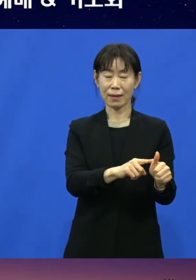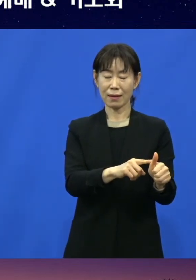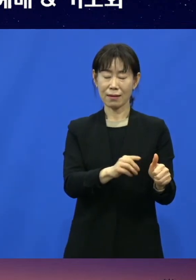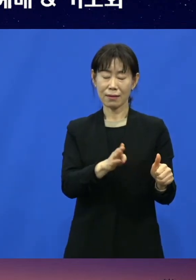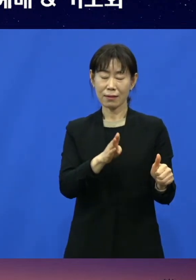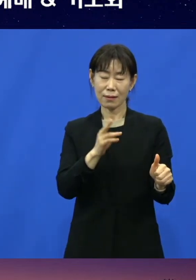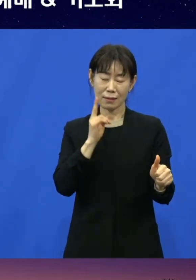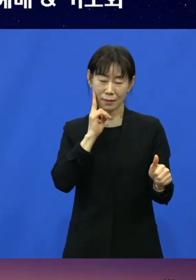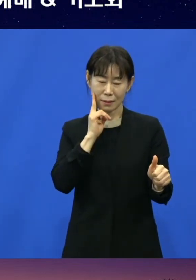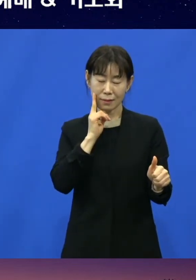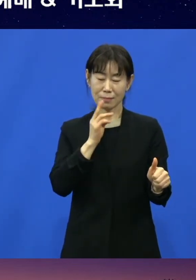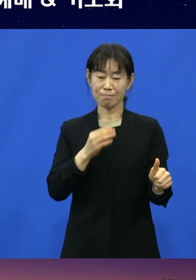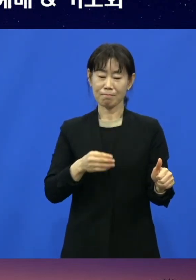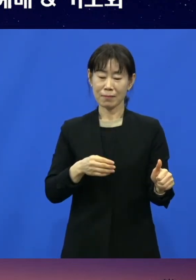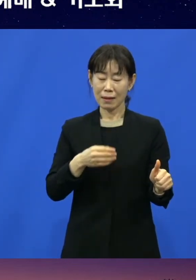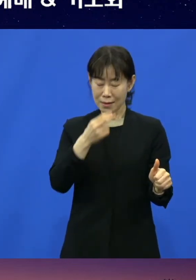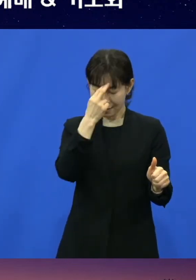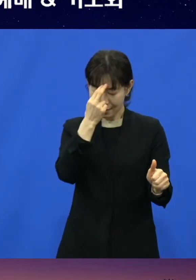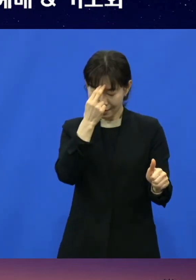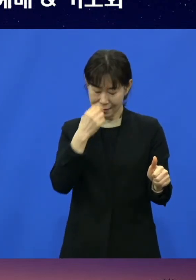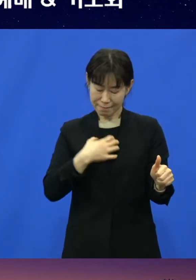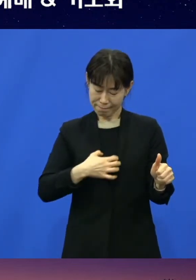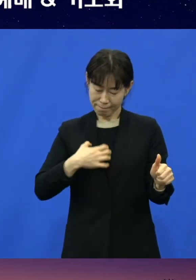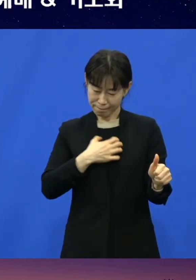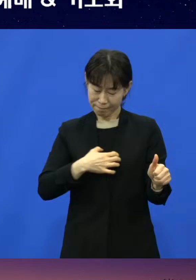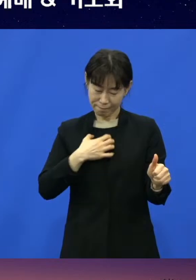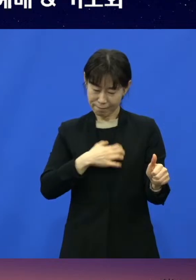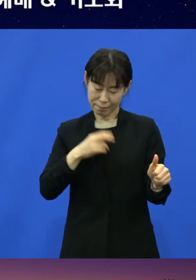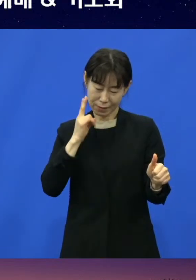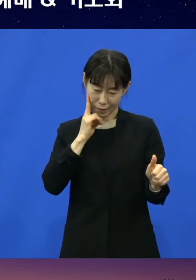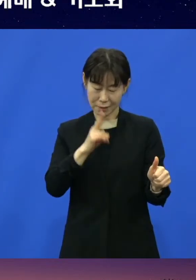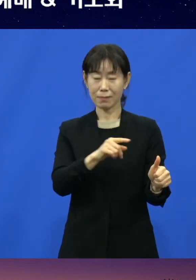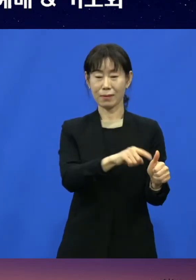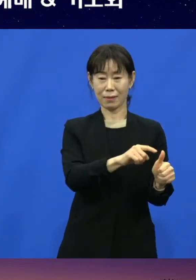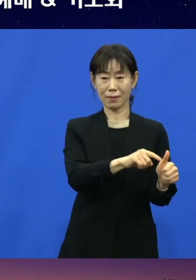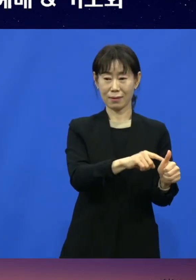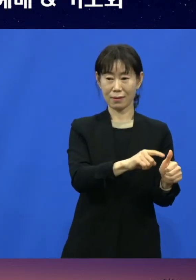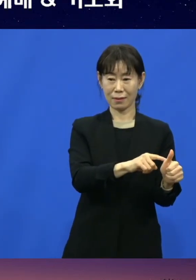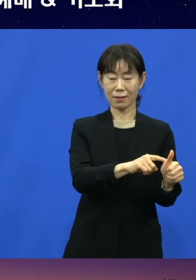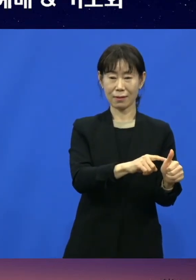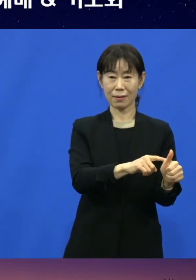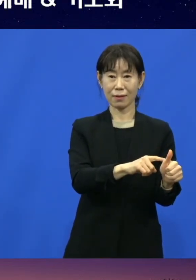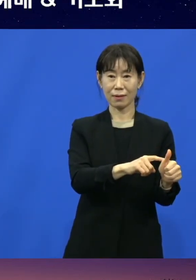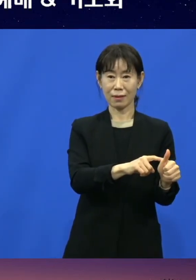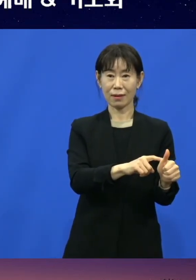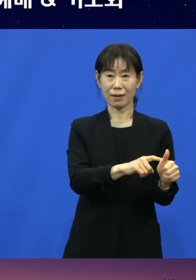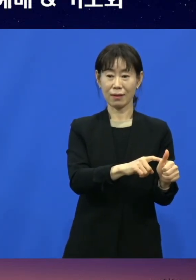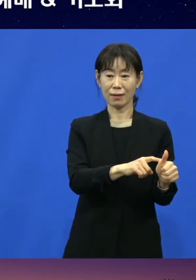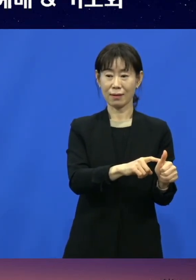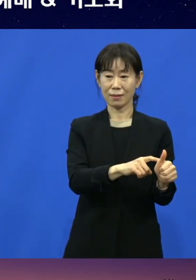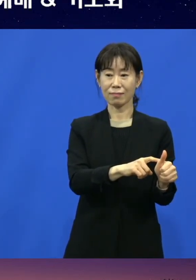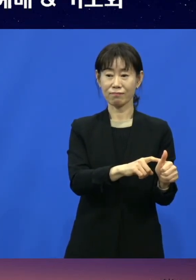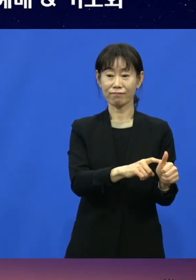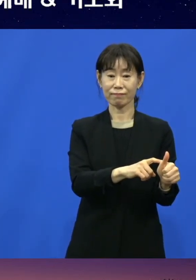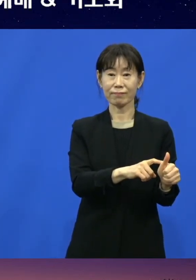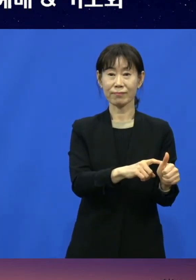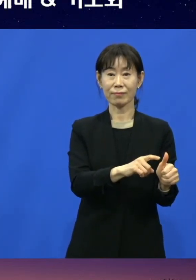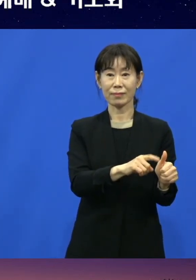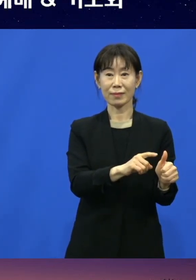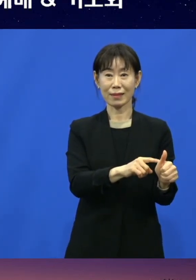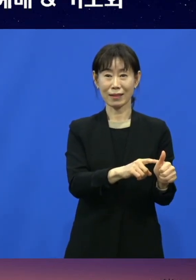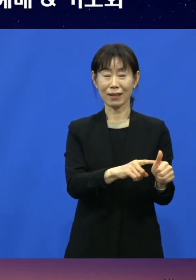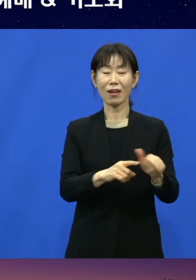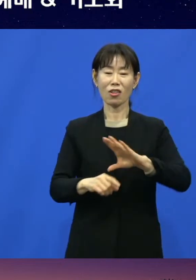근심하더라. 심히 근심하고 그냥 떠난 거예요. 예수님의 이 말씀을 듣고 감당이 안 되니까 떠난 거예요. 떠나서 지금 아직도